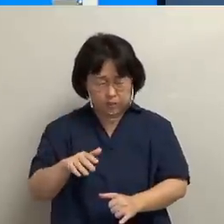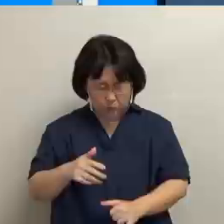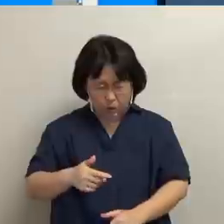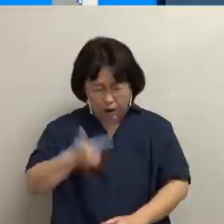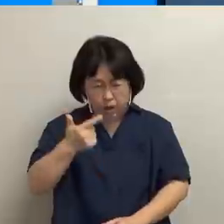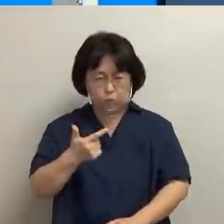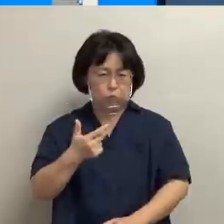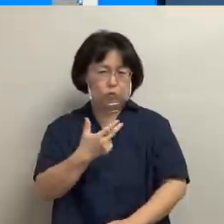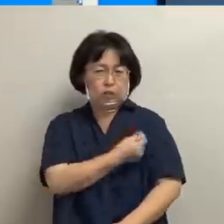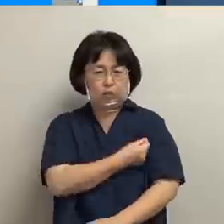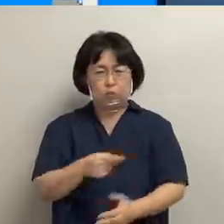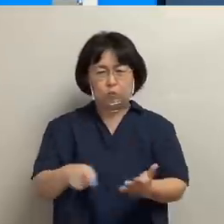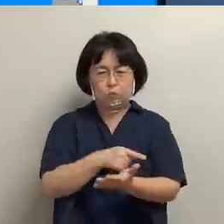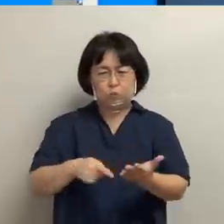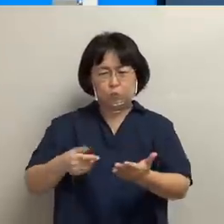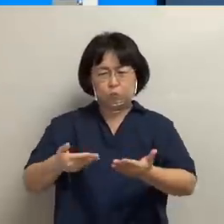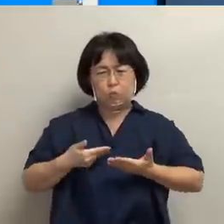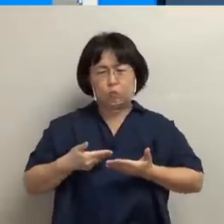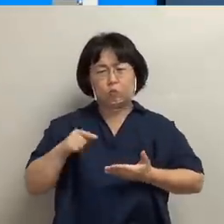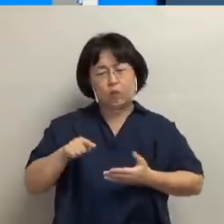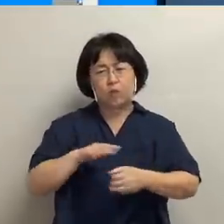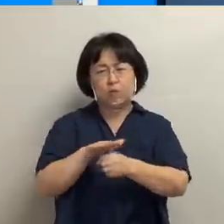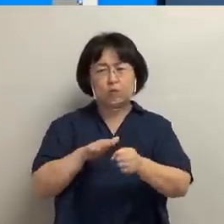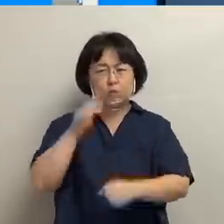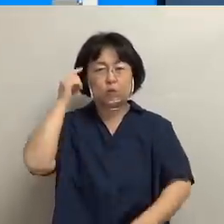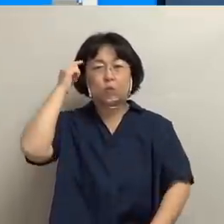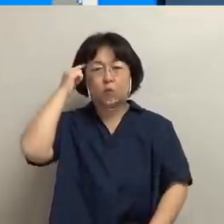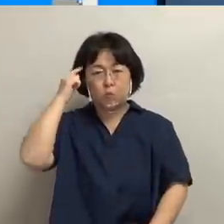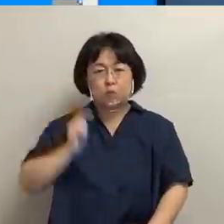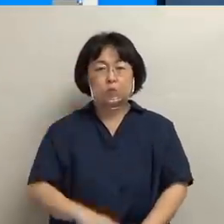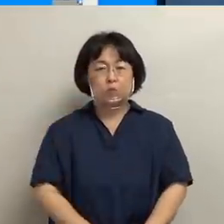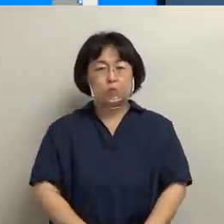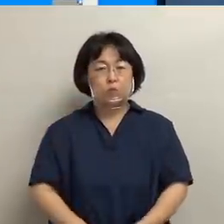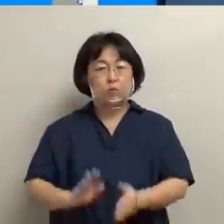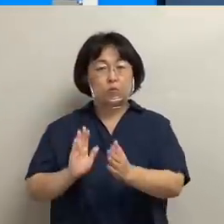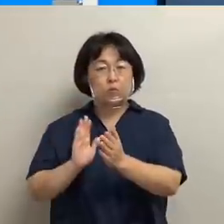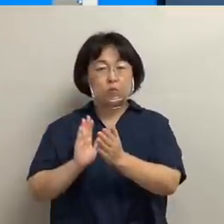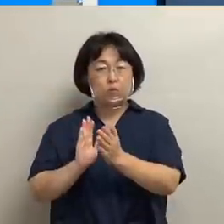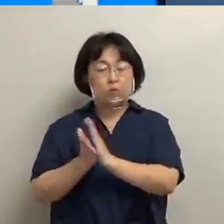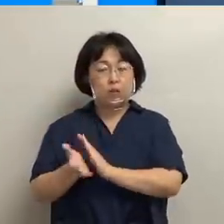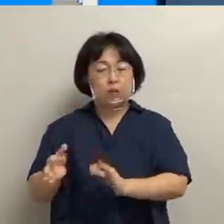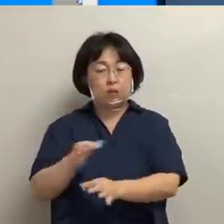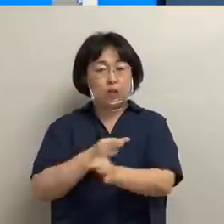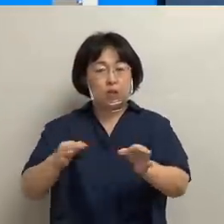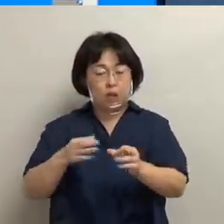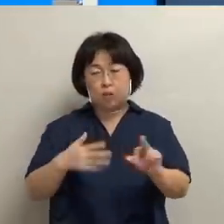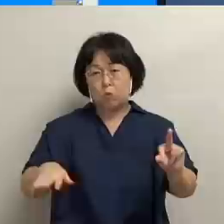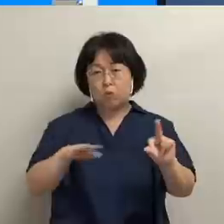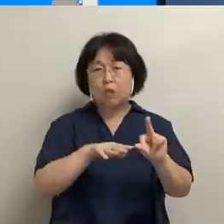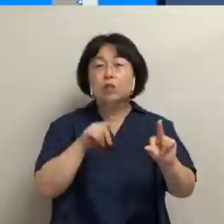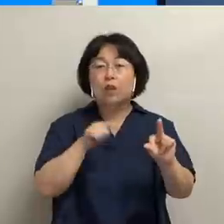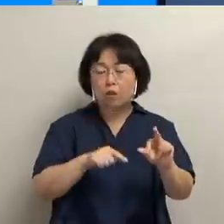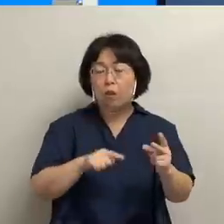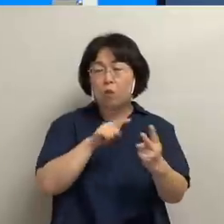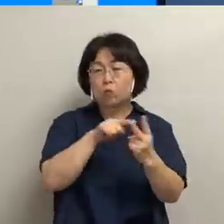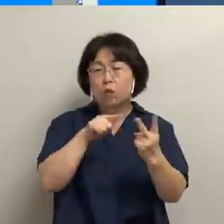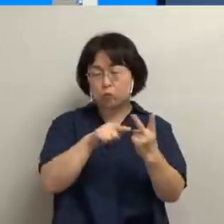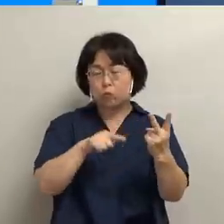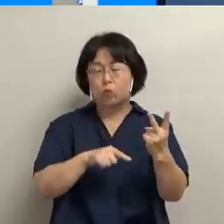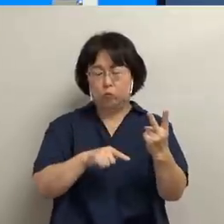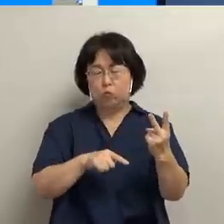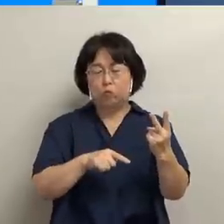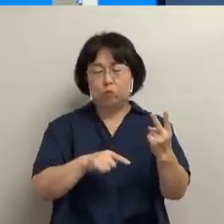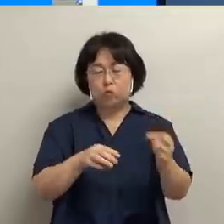ことがとても大事だというふうに思っています県央のセンター2つ今稼働しておりますけどまぁ稼働率も高いんですが